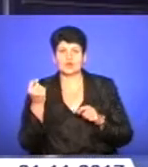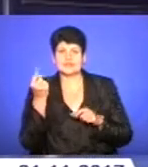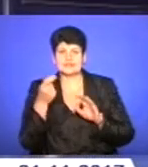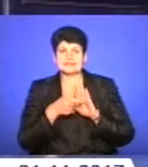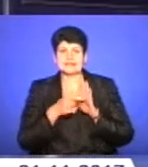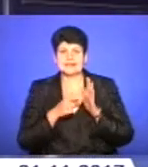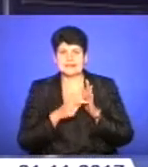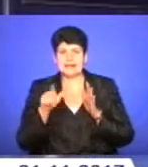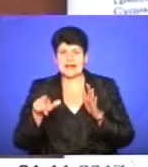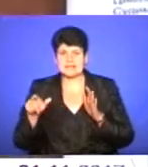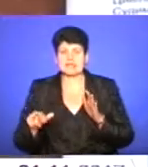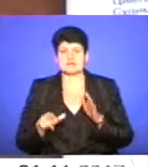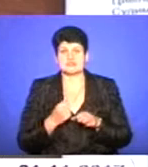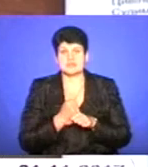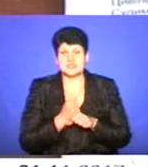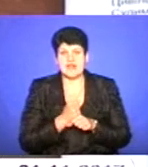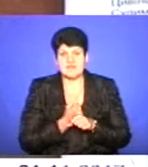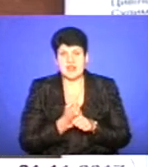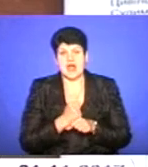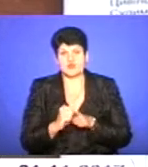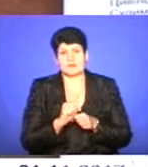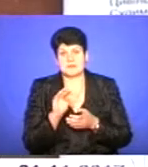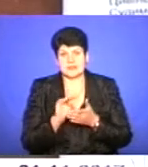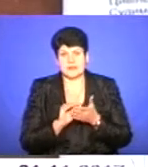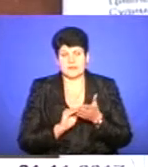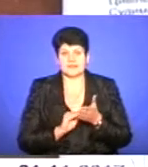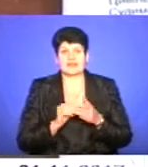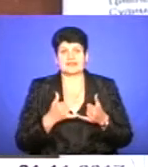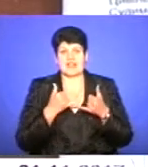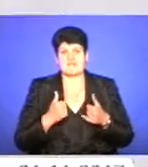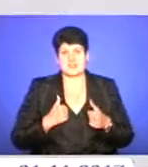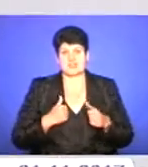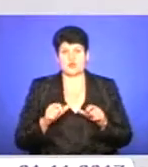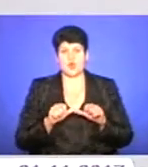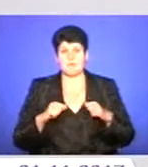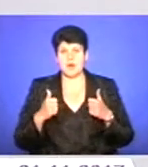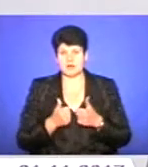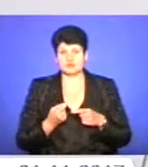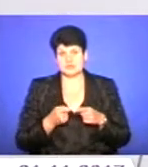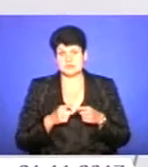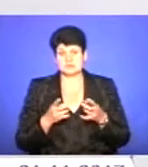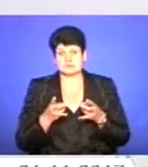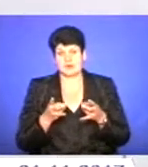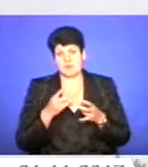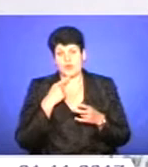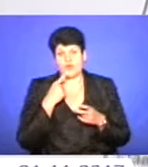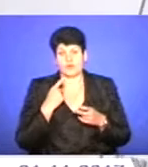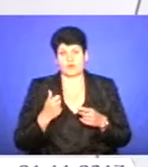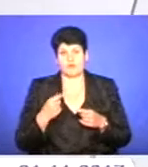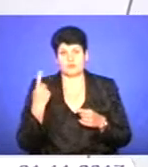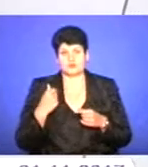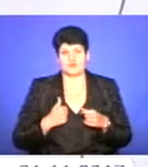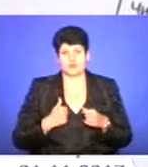11-класників змушують заповнювати анкети від військкомату. Це потрібно для оформлення особистих справ призовників, кажуть в обласному